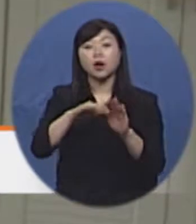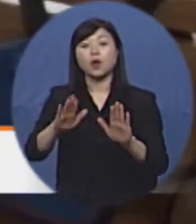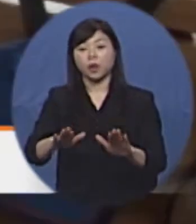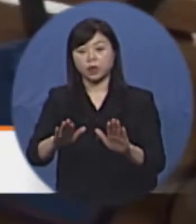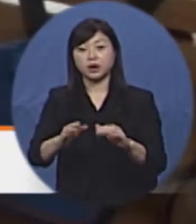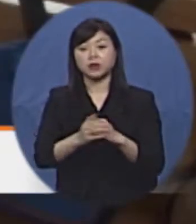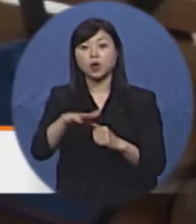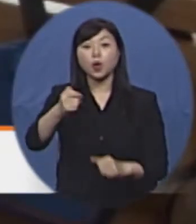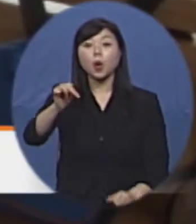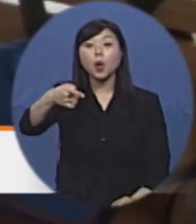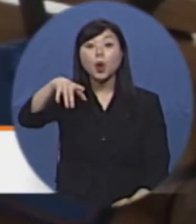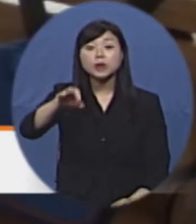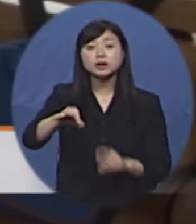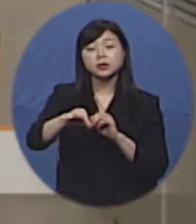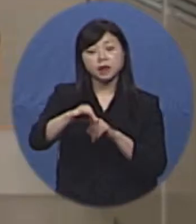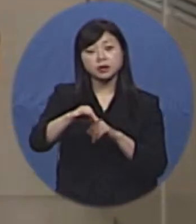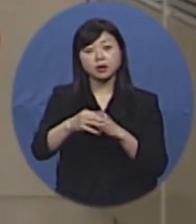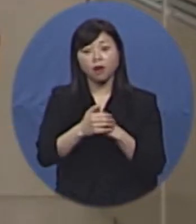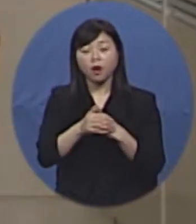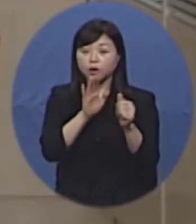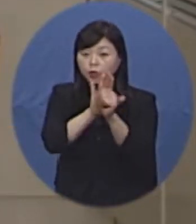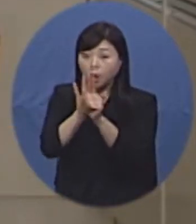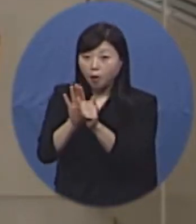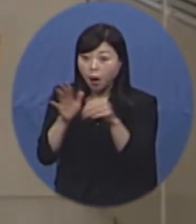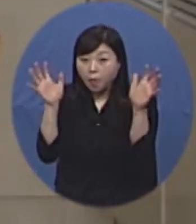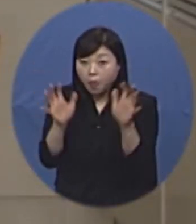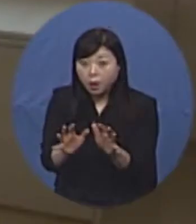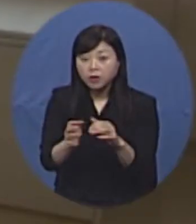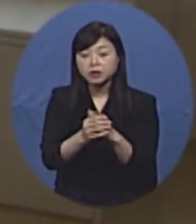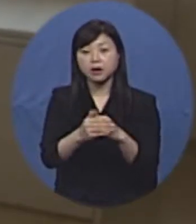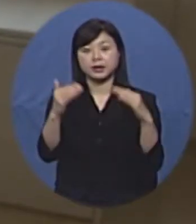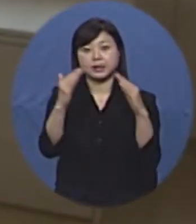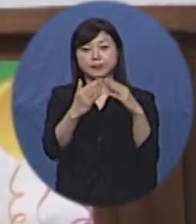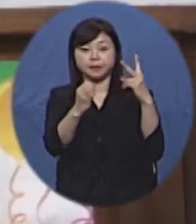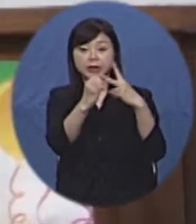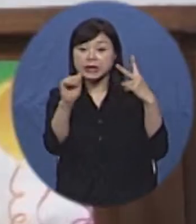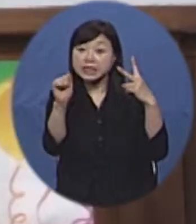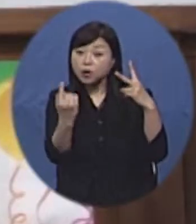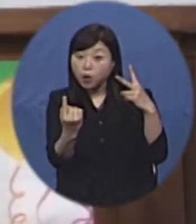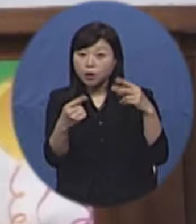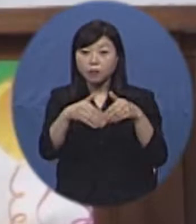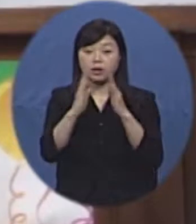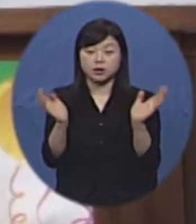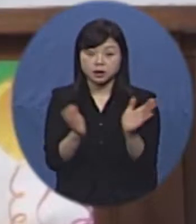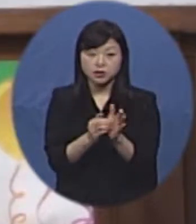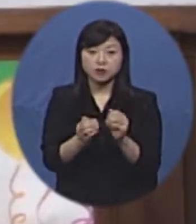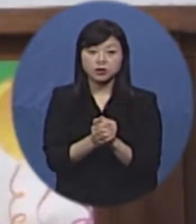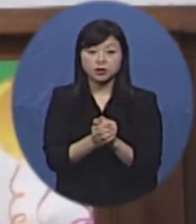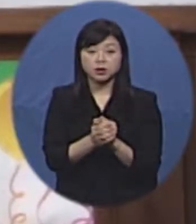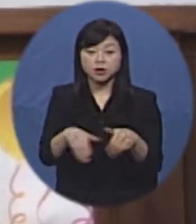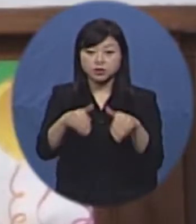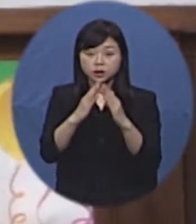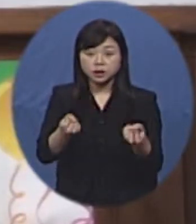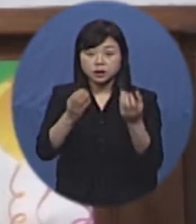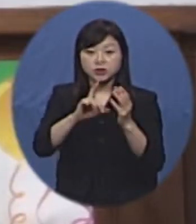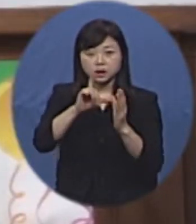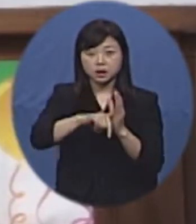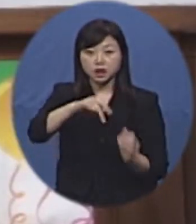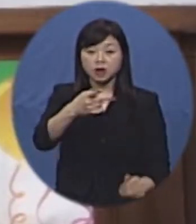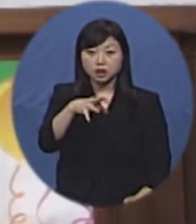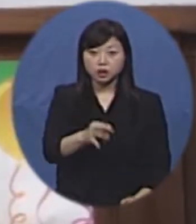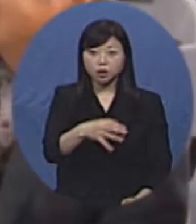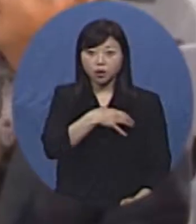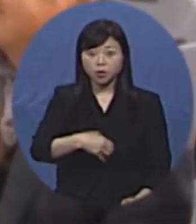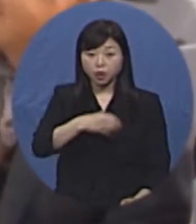올해는 고흥에서 도움의 손길이 모여 주택 2호가 준공됐습니다. 준공식에는 전남도의회 송형곤